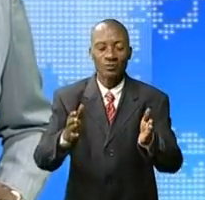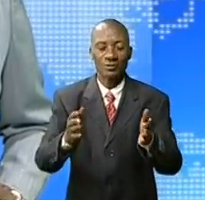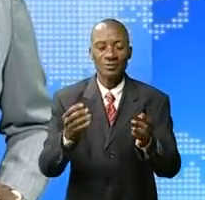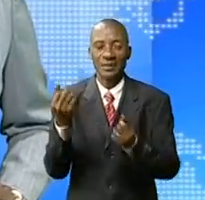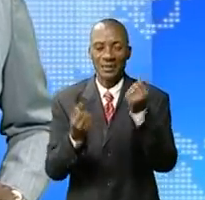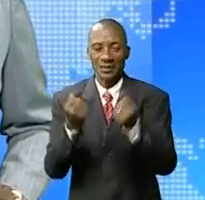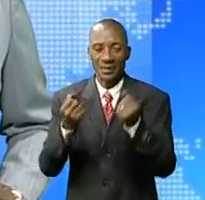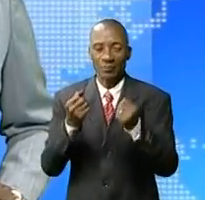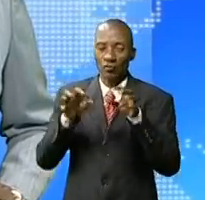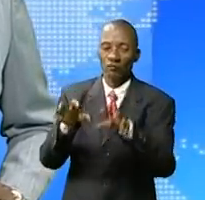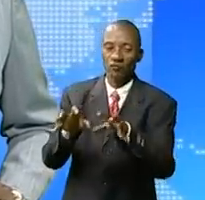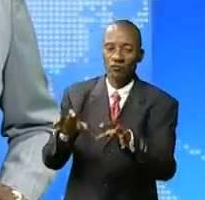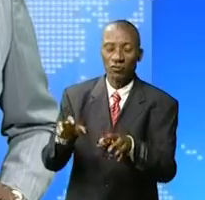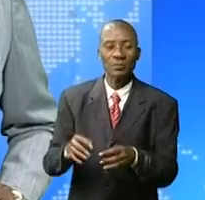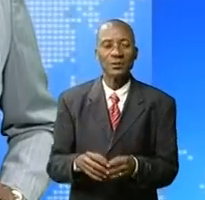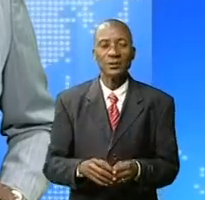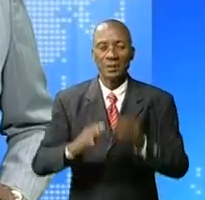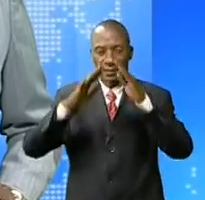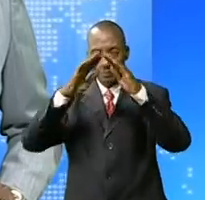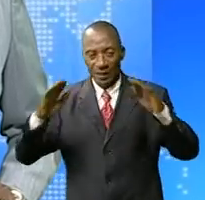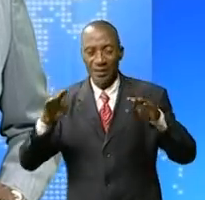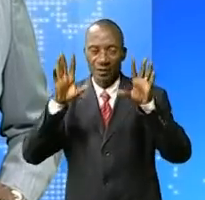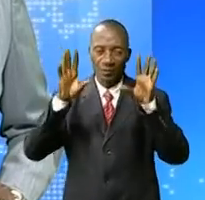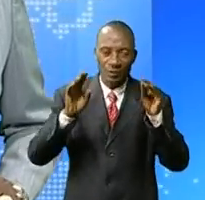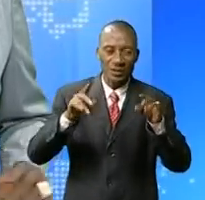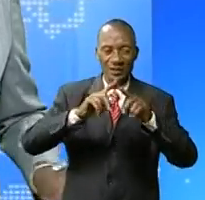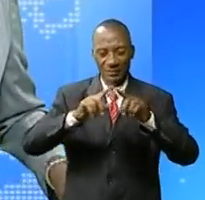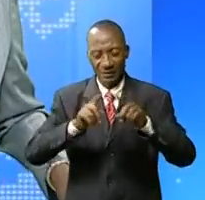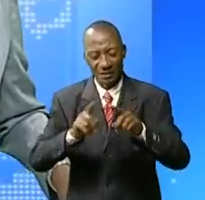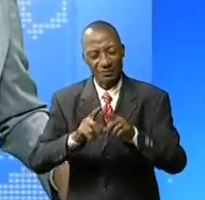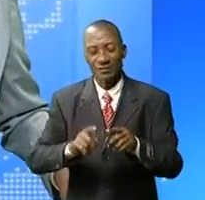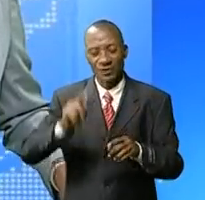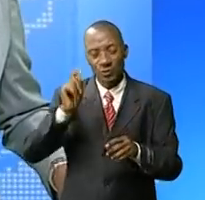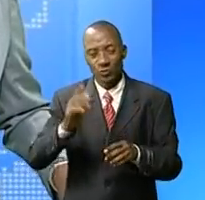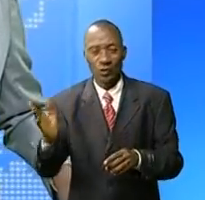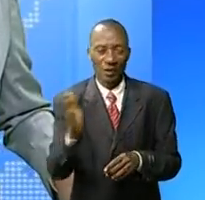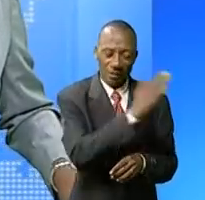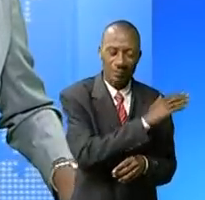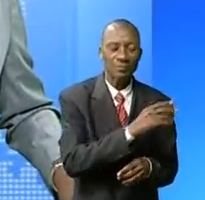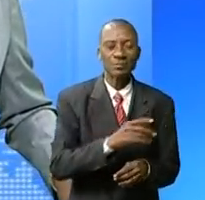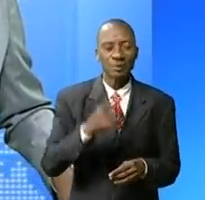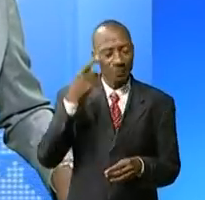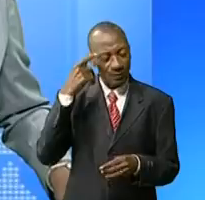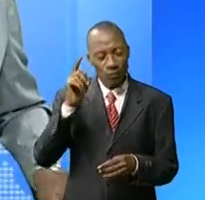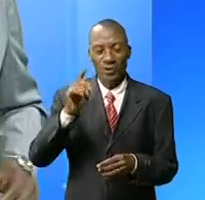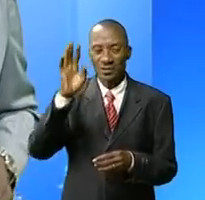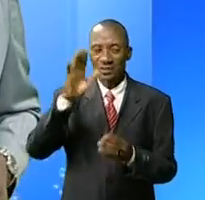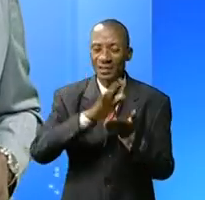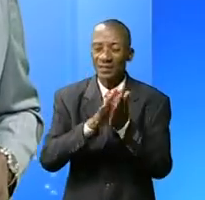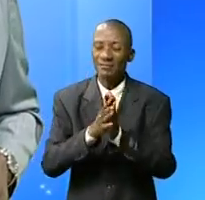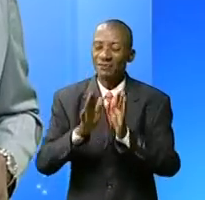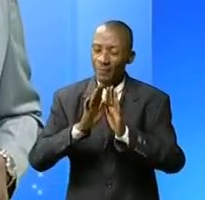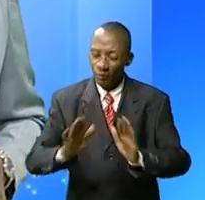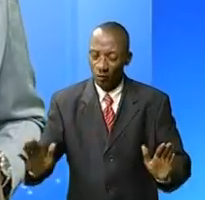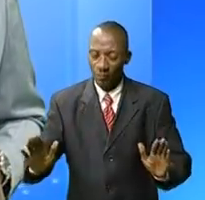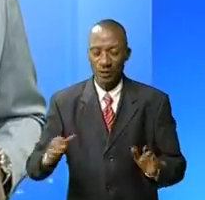avenues. Les vendeurs et les kiosques qui joncent le long des artères seront également enlevés avec le concours de la police nationale